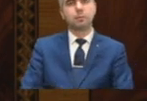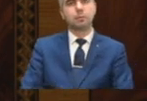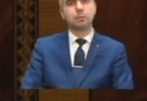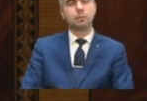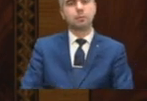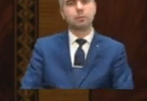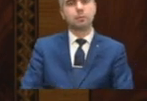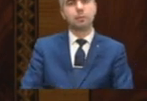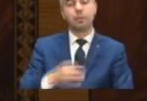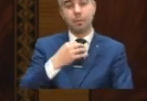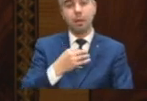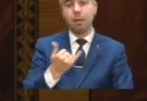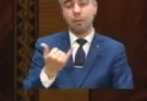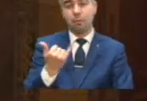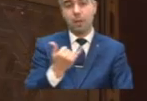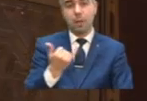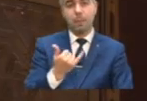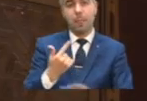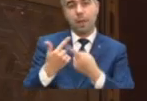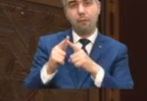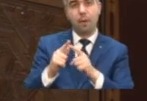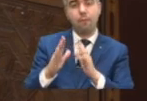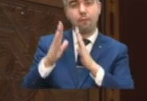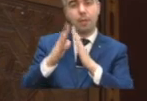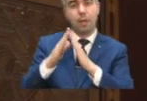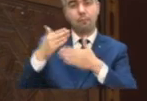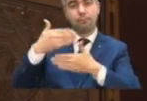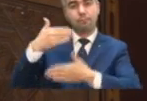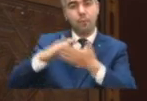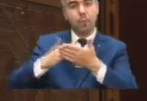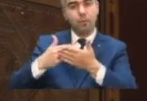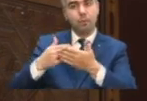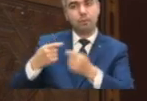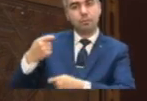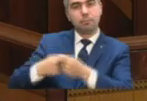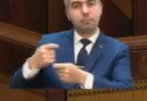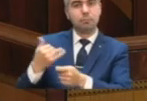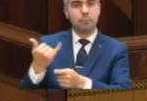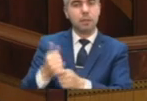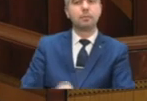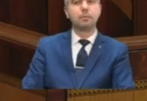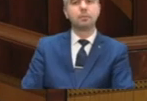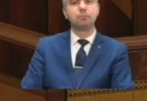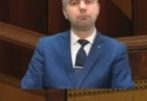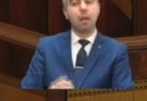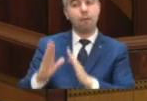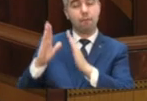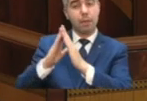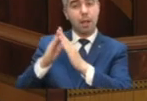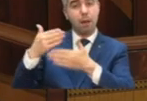يخفى عليكم الدور الهام الذي يلعبه قطاع التعمير والسكن في الاقتصاد الوطني، إذ يمثل قطاع البناء